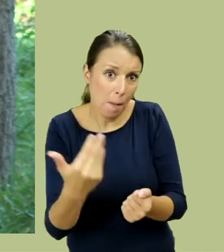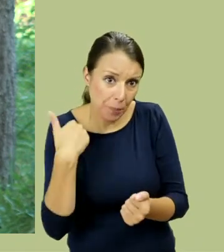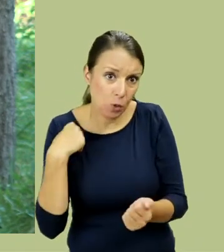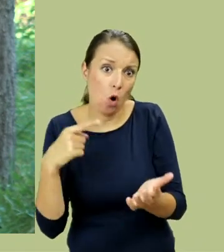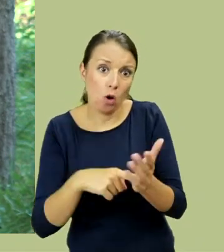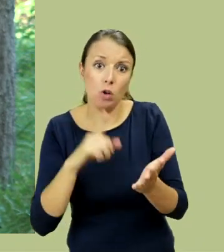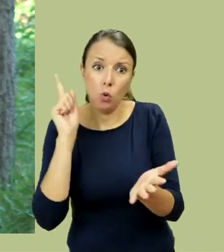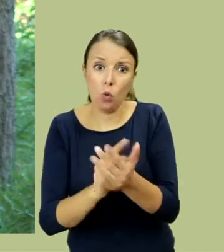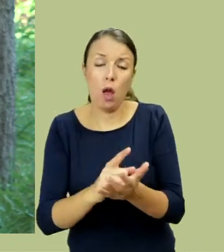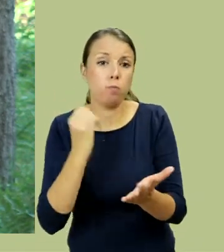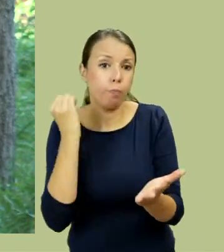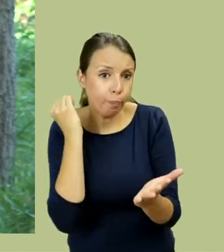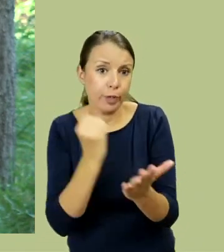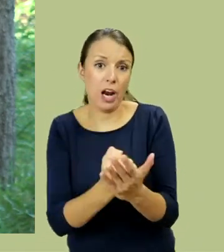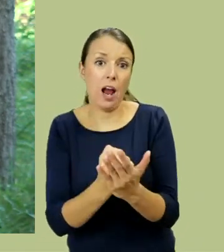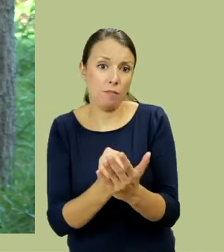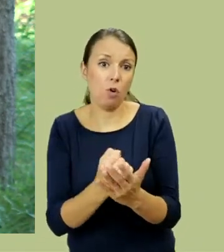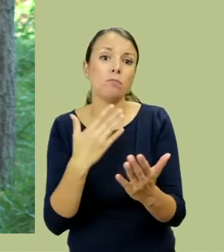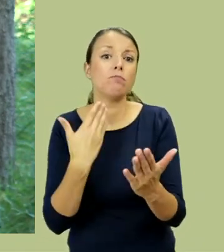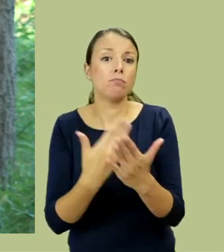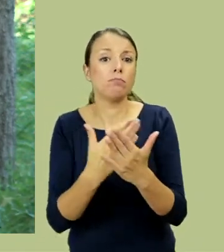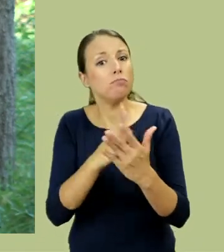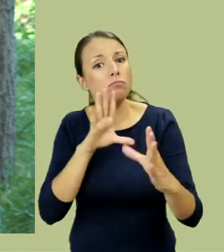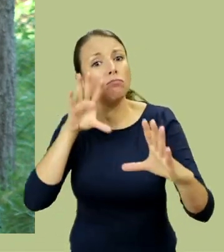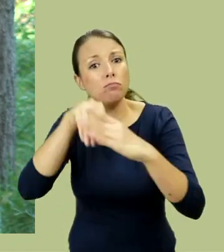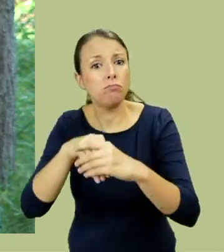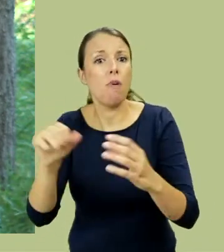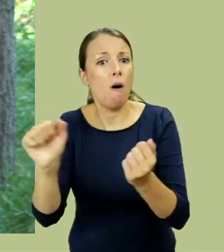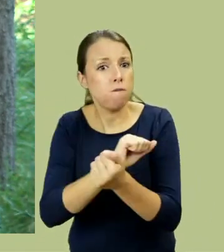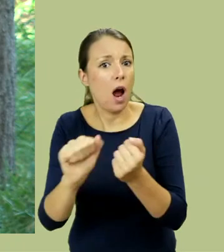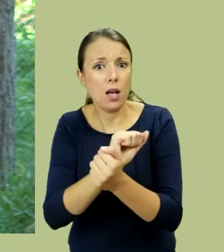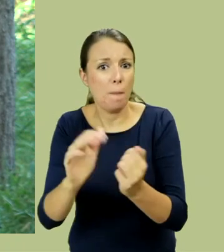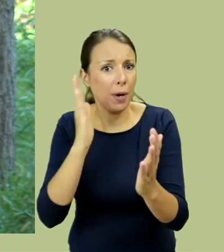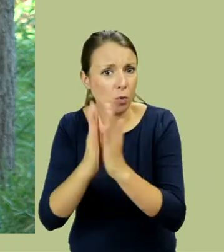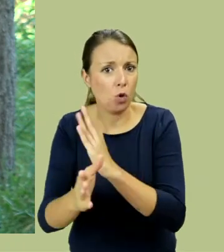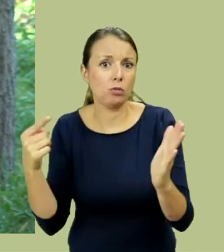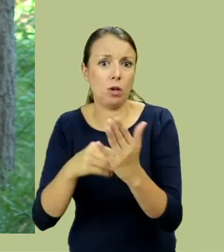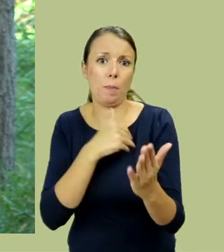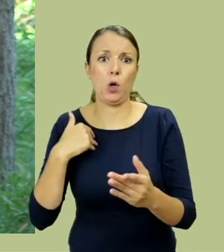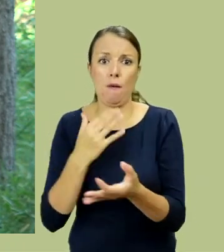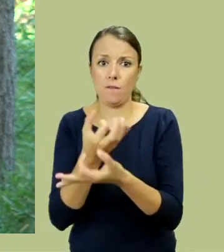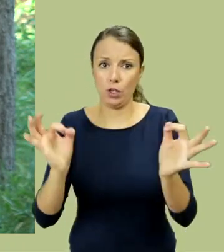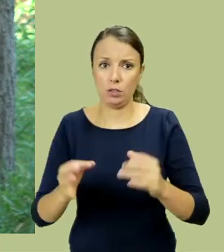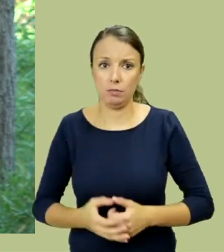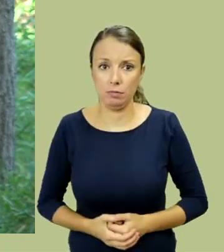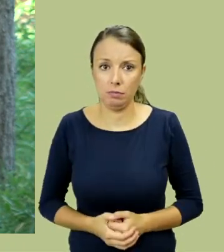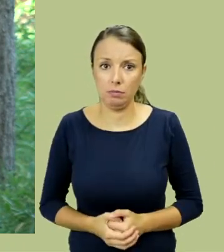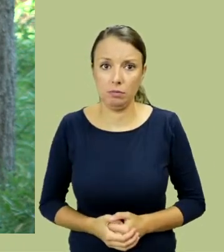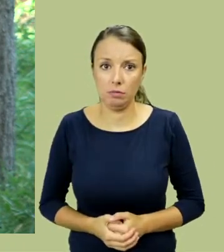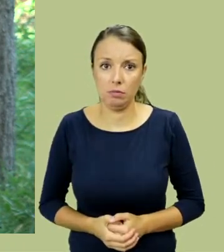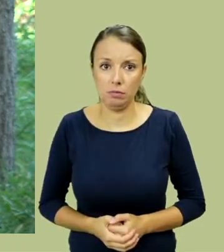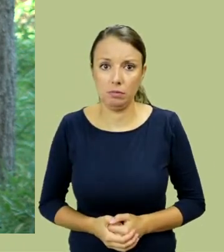przez czynny udział w walce o niepodległość. I mówił także, że